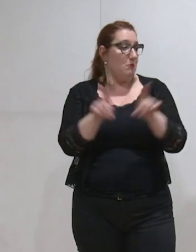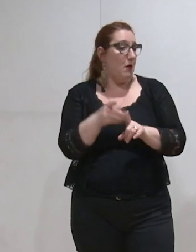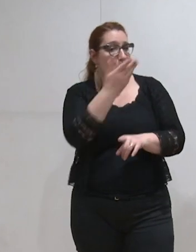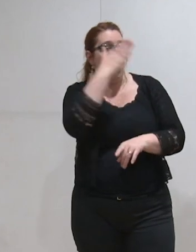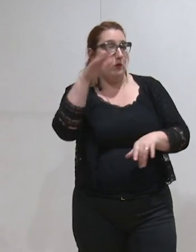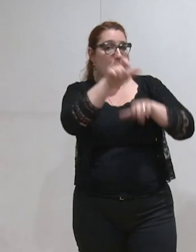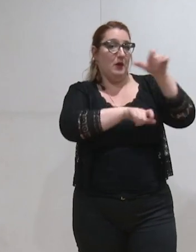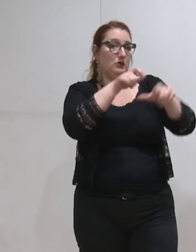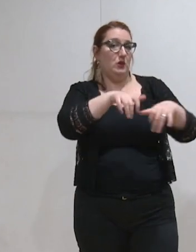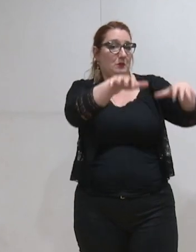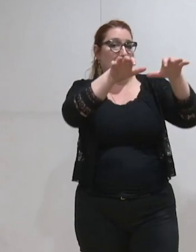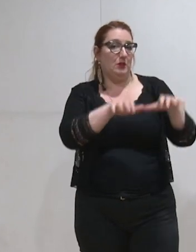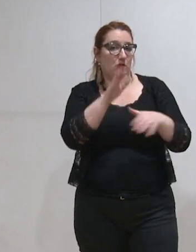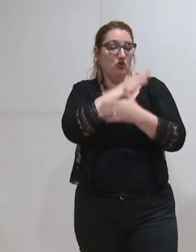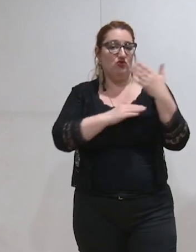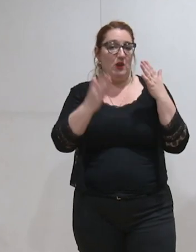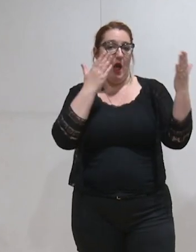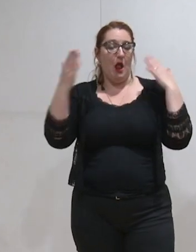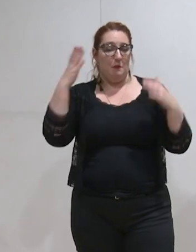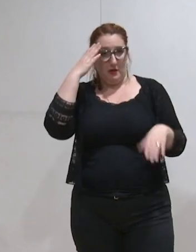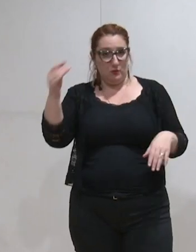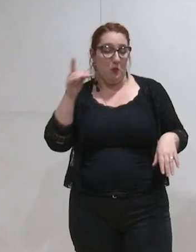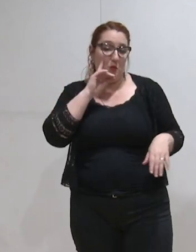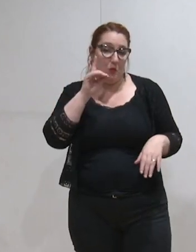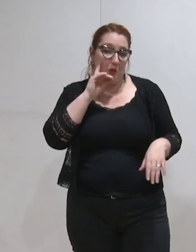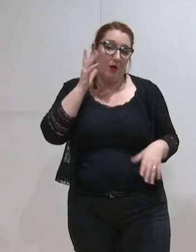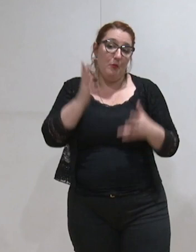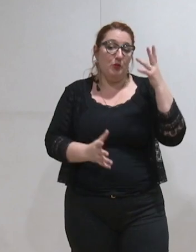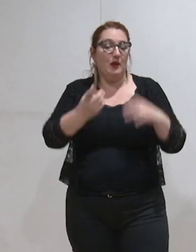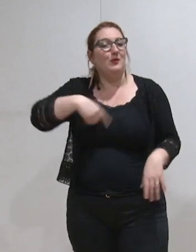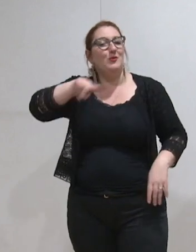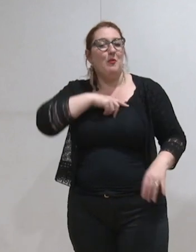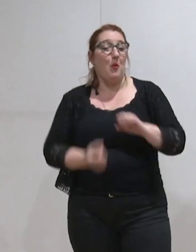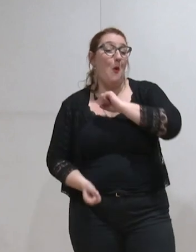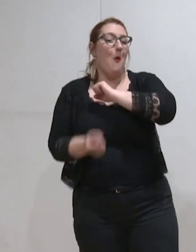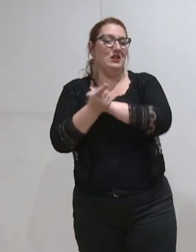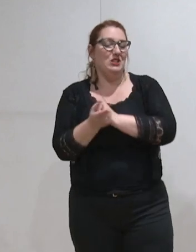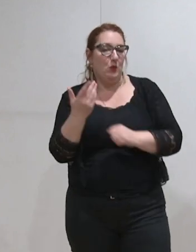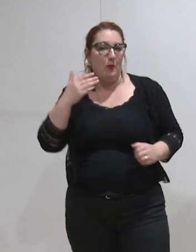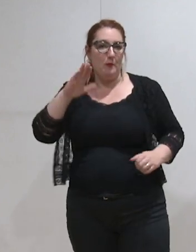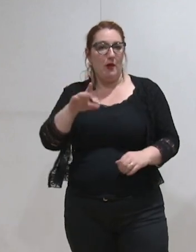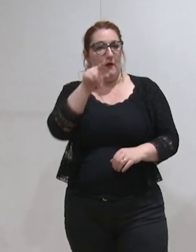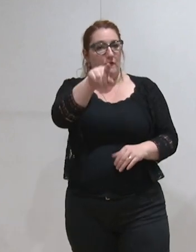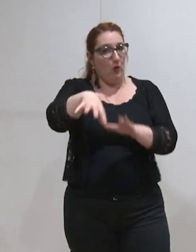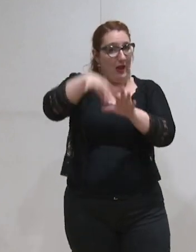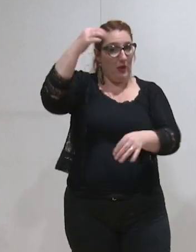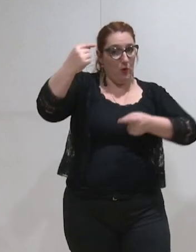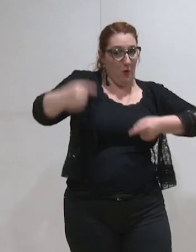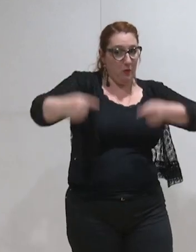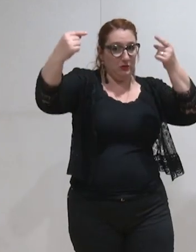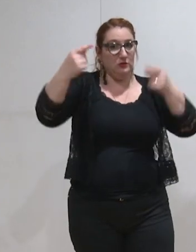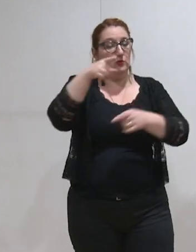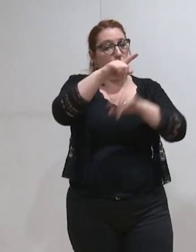expo puisque là encore nous faisons preuve peut-être d'un peu d'originalité mais puisque vous êtes élu d'opposition et vous siégez en comm